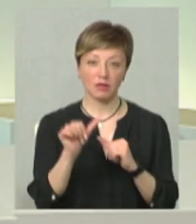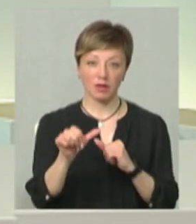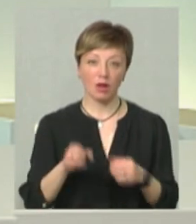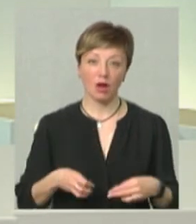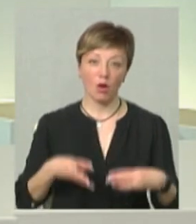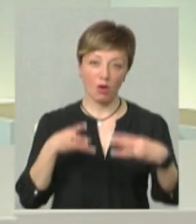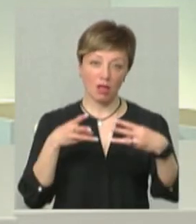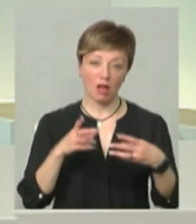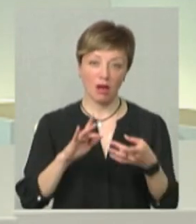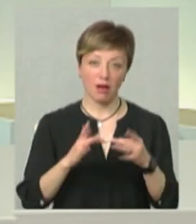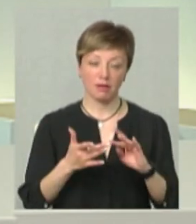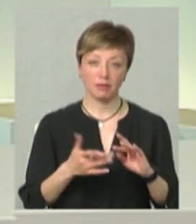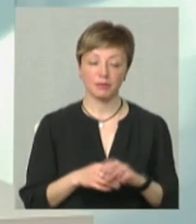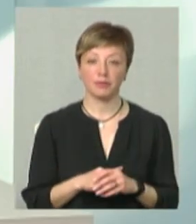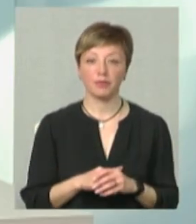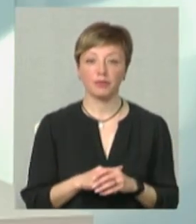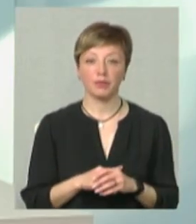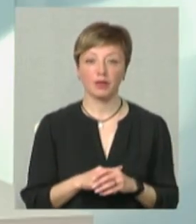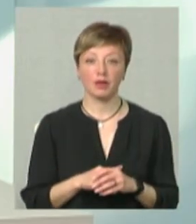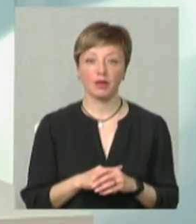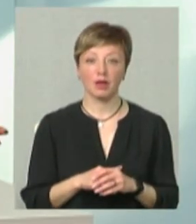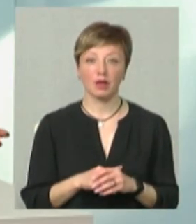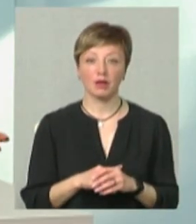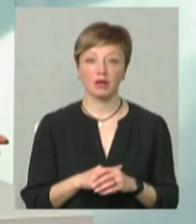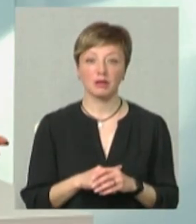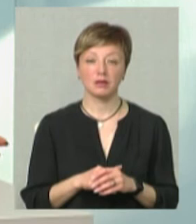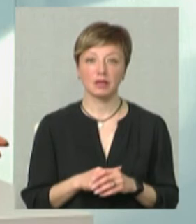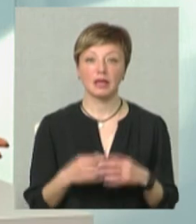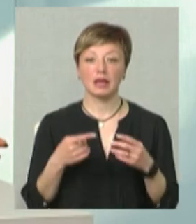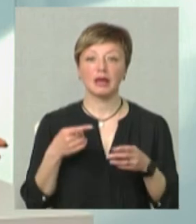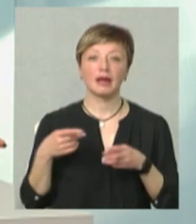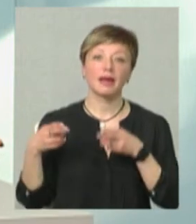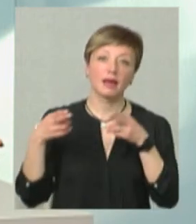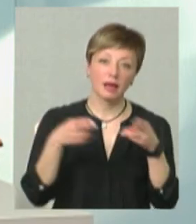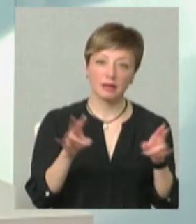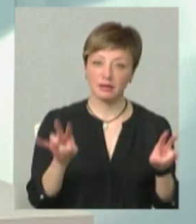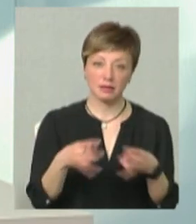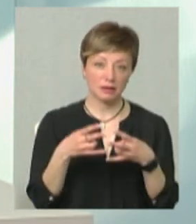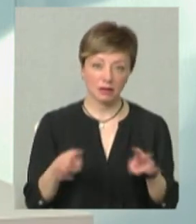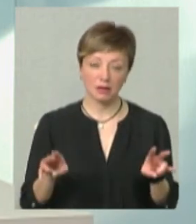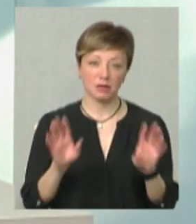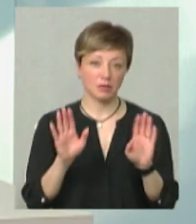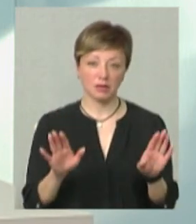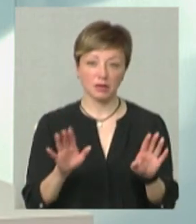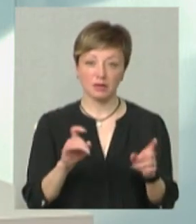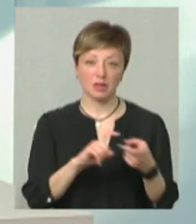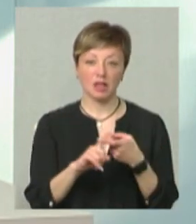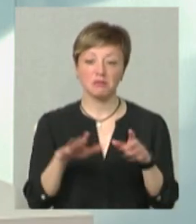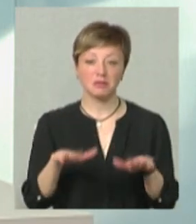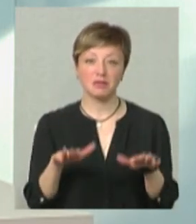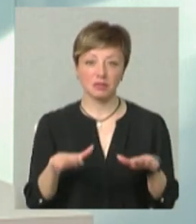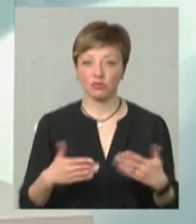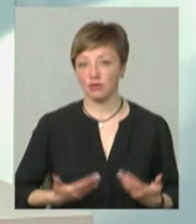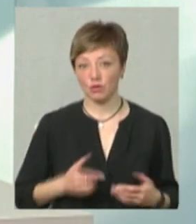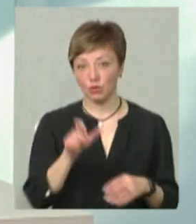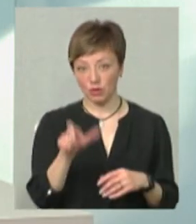онлайн. Онлайн. Тобто долати межі районів наших не треба, то вже незалежно від того, де